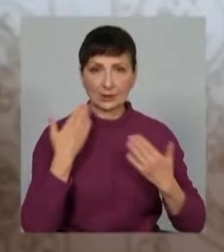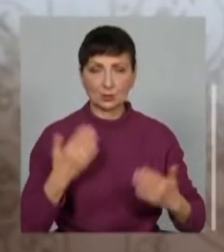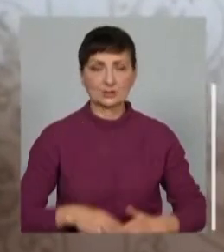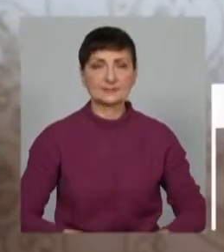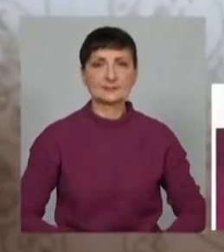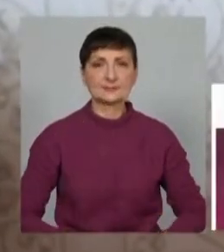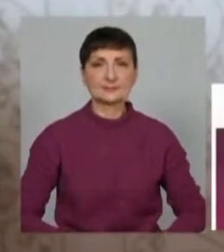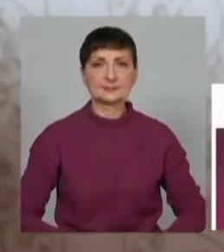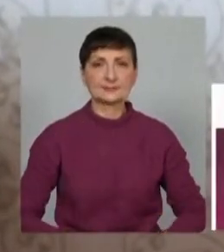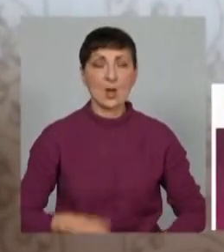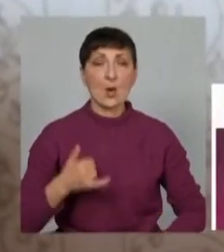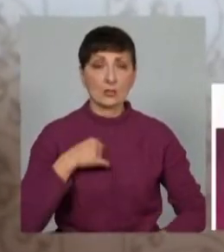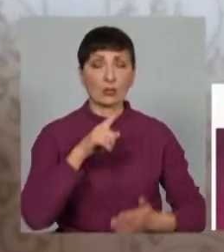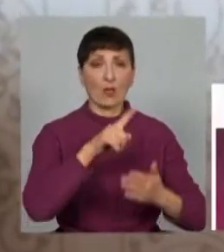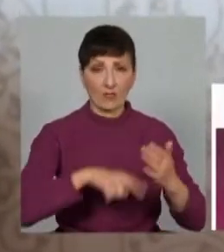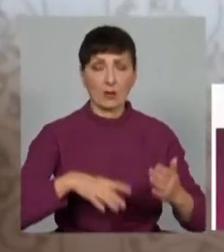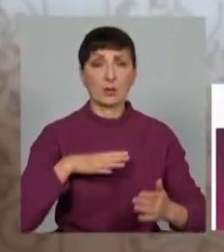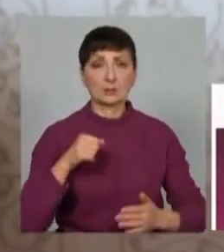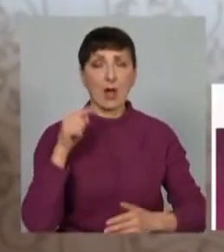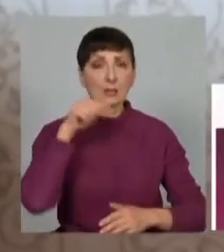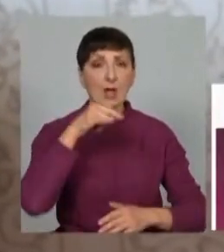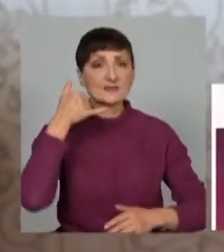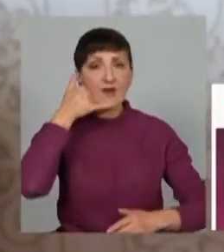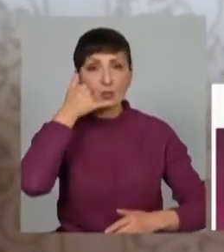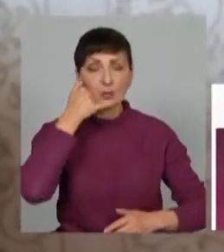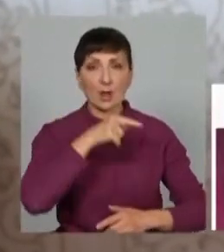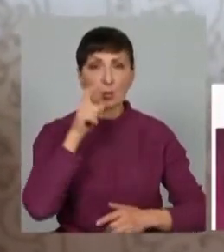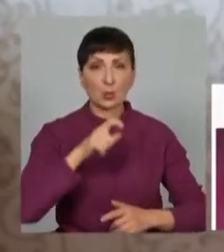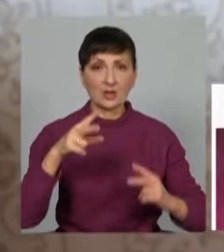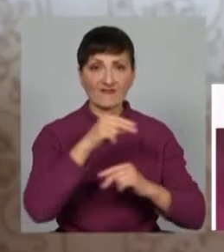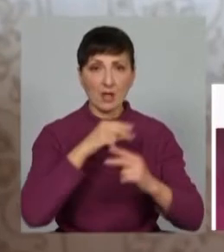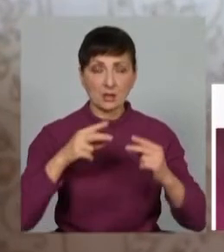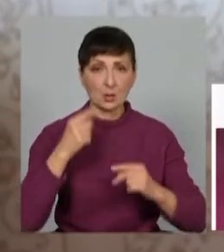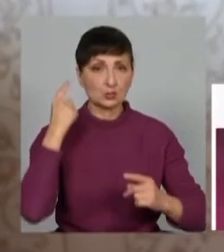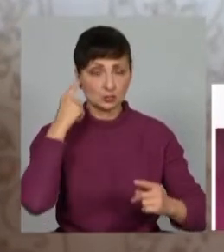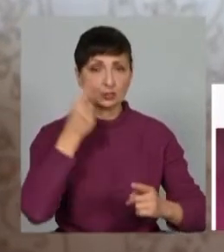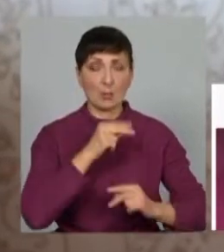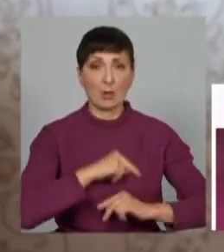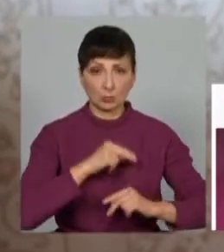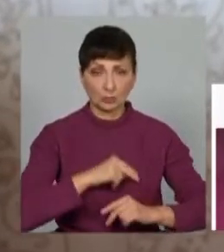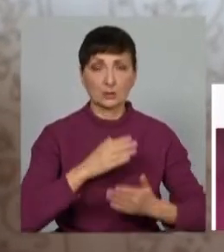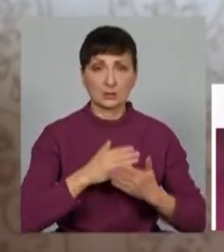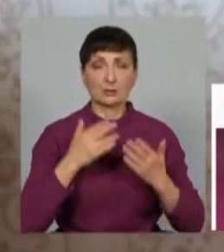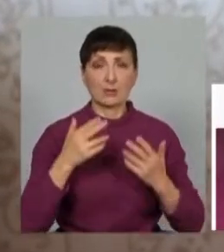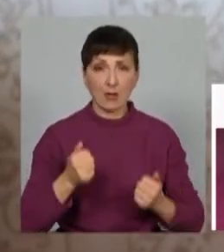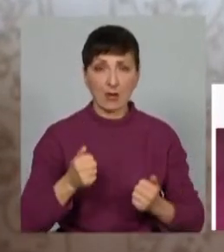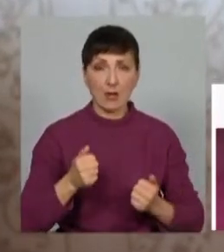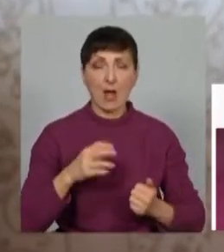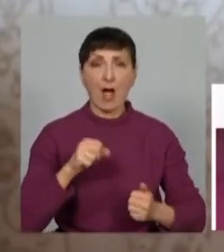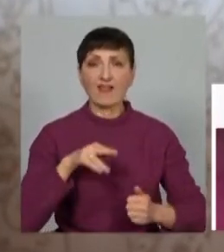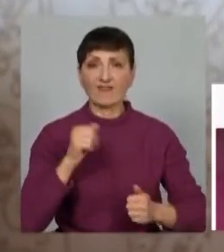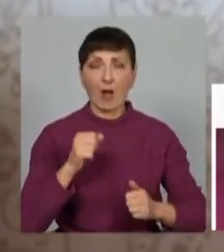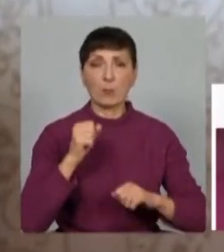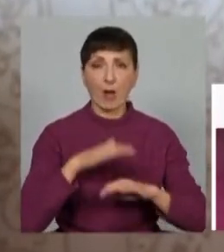время ну то что доверие он ушел тоже там мы шли звонки люди когда звонили и сотрудники поднимали уже представлялись альфа-банк